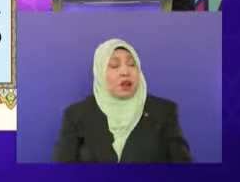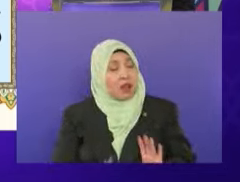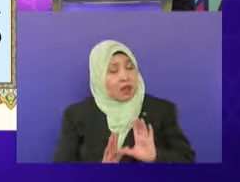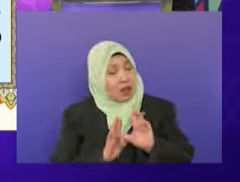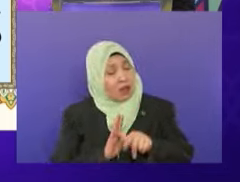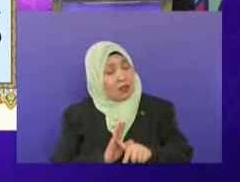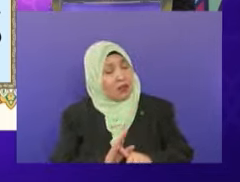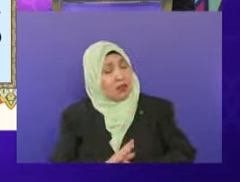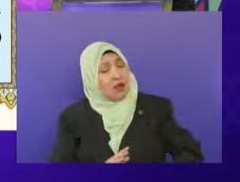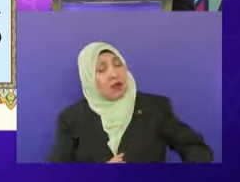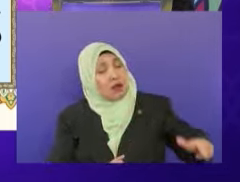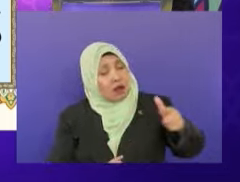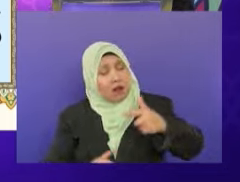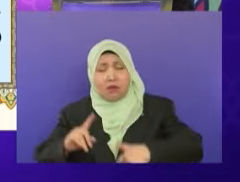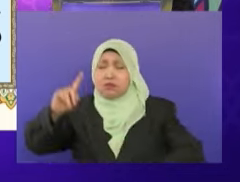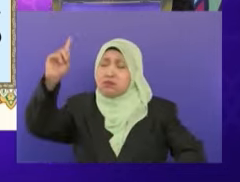ثم